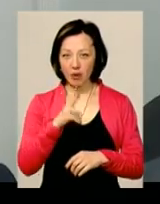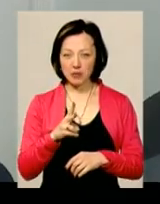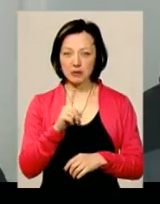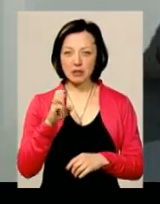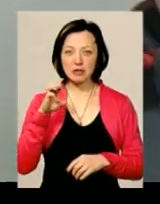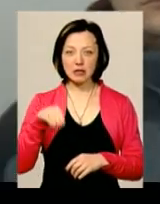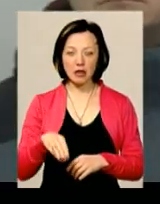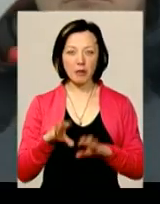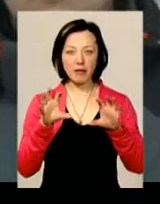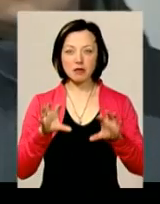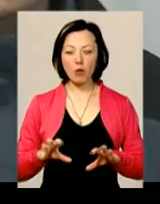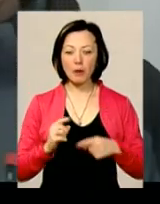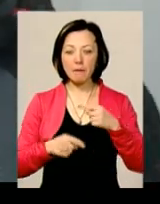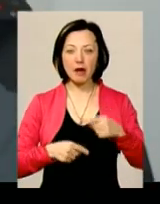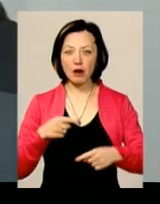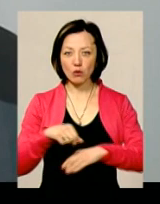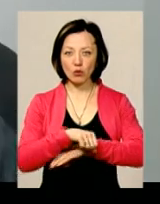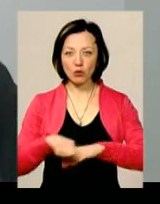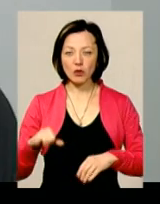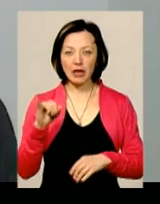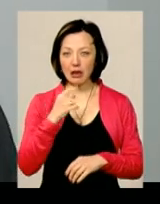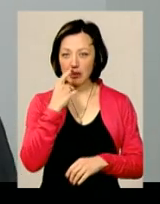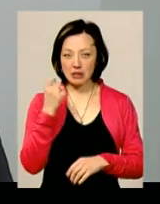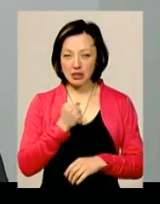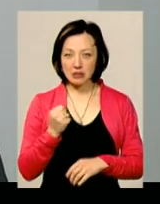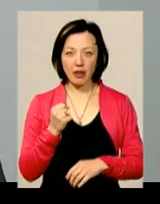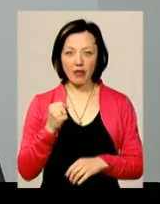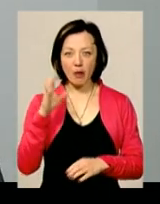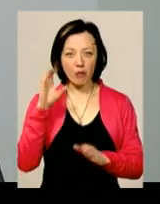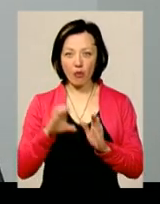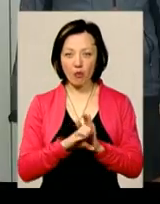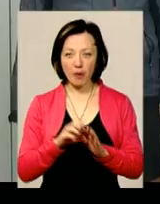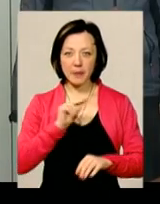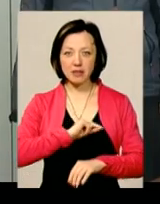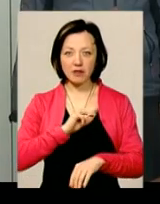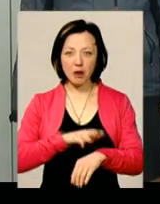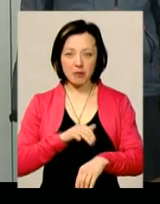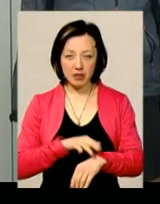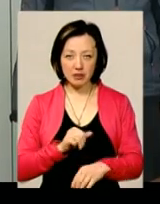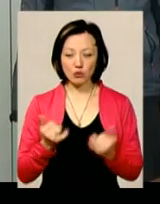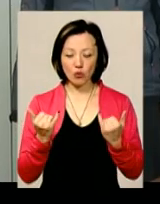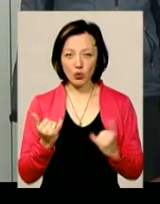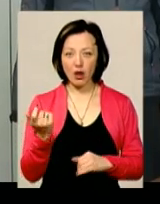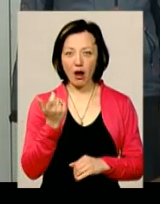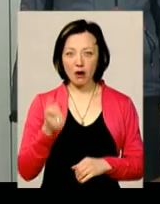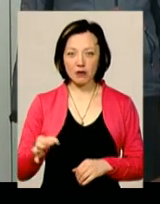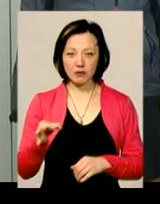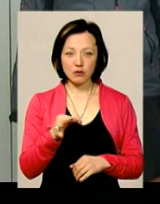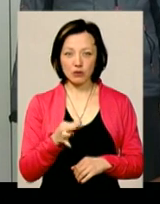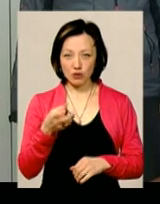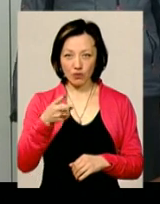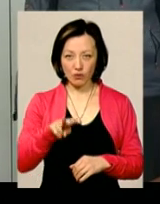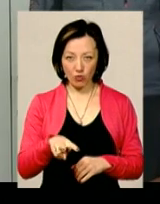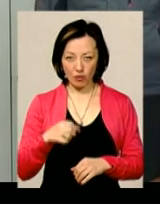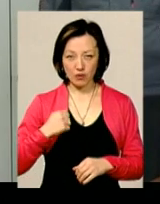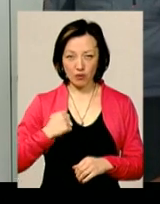за статтями «Незаконний перетин кордону» та «Злісна непокора працівникам правоохоронного органу». Сьогодні на Харківщині Ігоря Дзюбака та